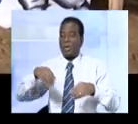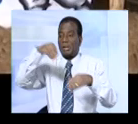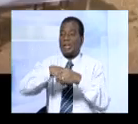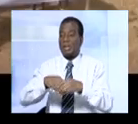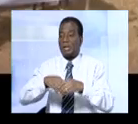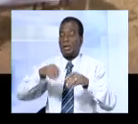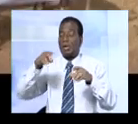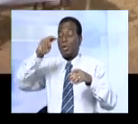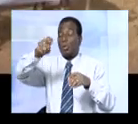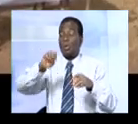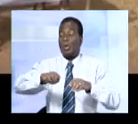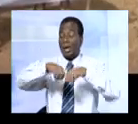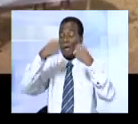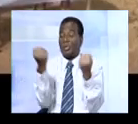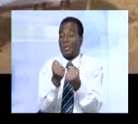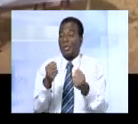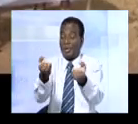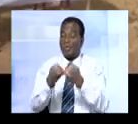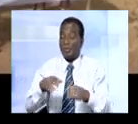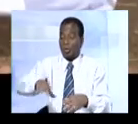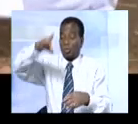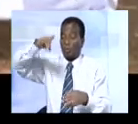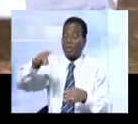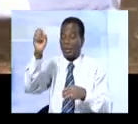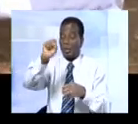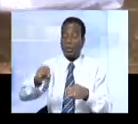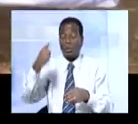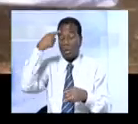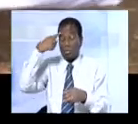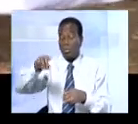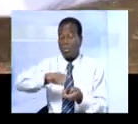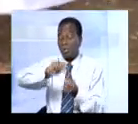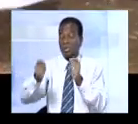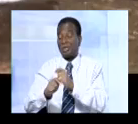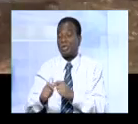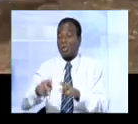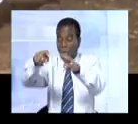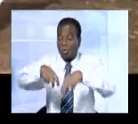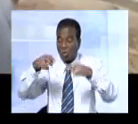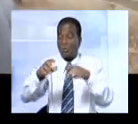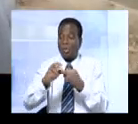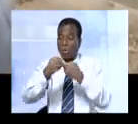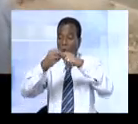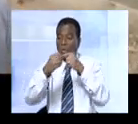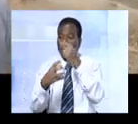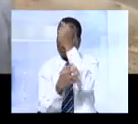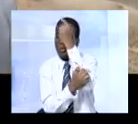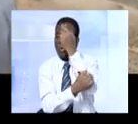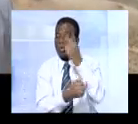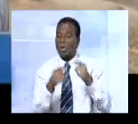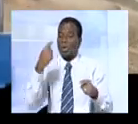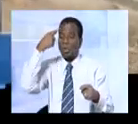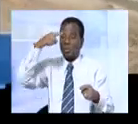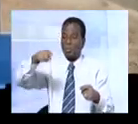Yebo Yeku, veulent trouver des solutions à leurs préoccupations pour améliorer leur production de tomates et de manioc. Il s'agit essentiellement